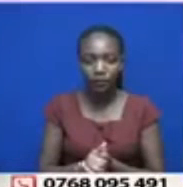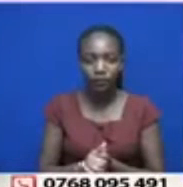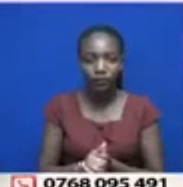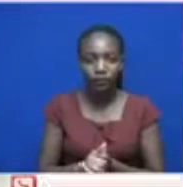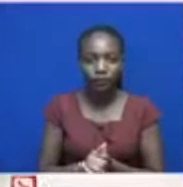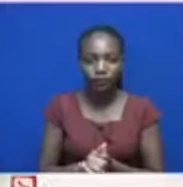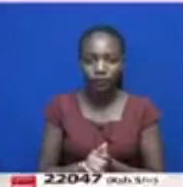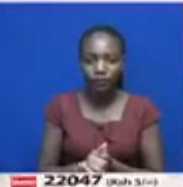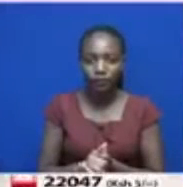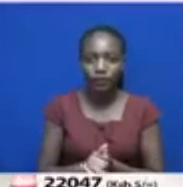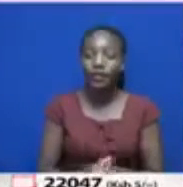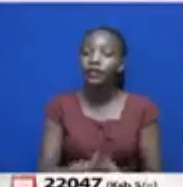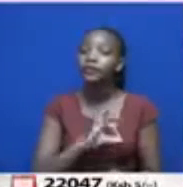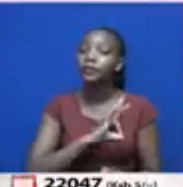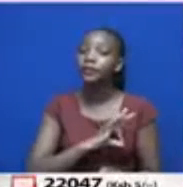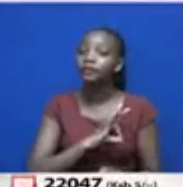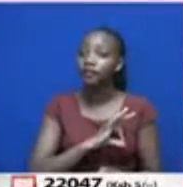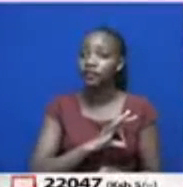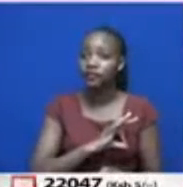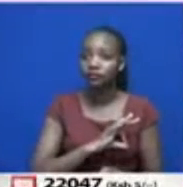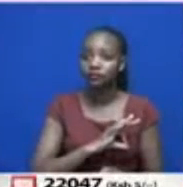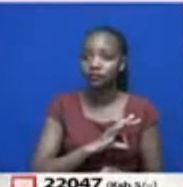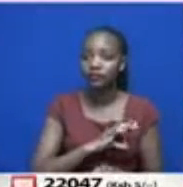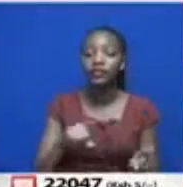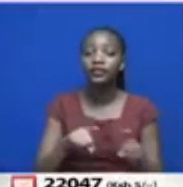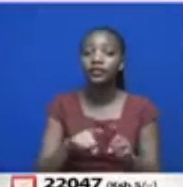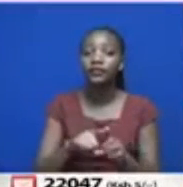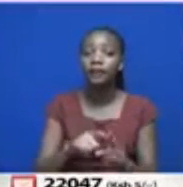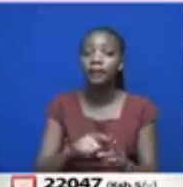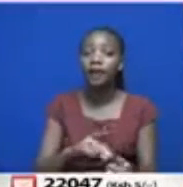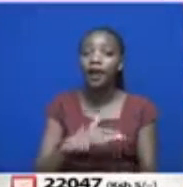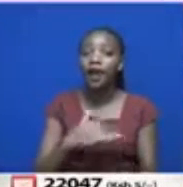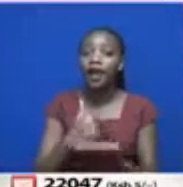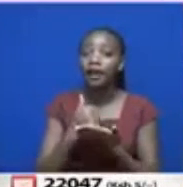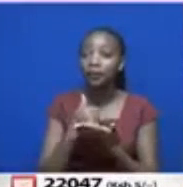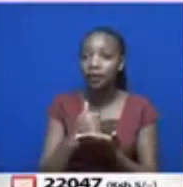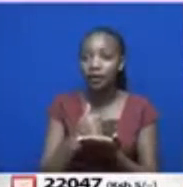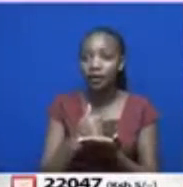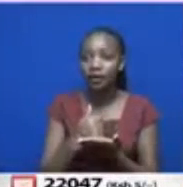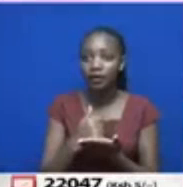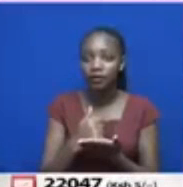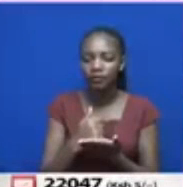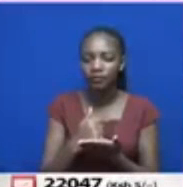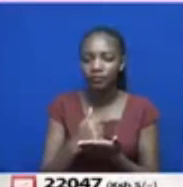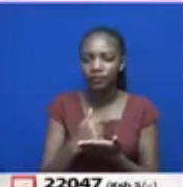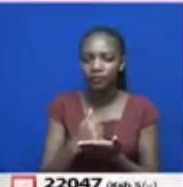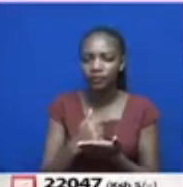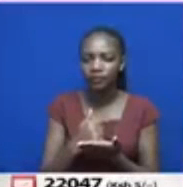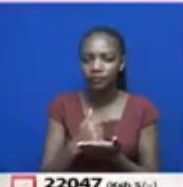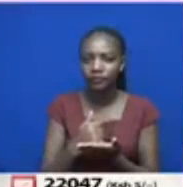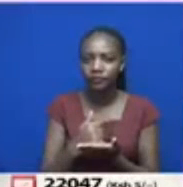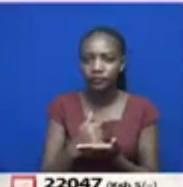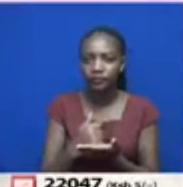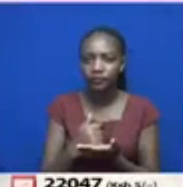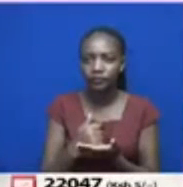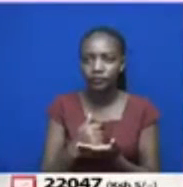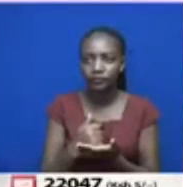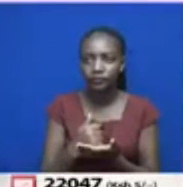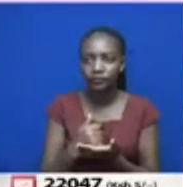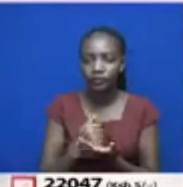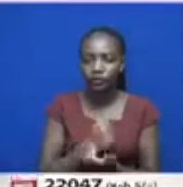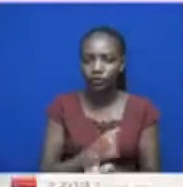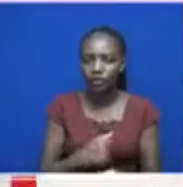a benefit and a push forward for diplomatic relations, which will